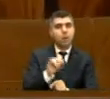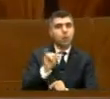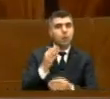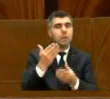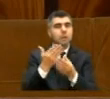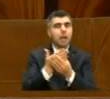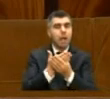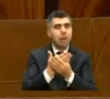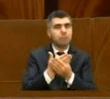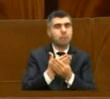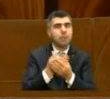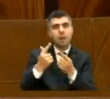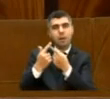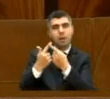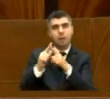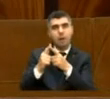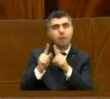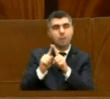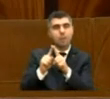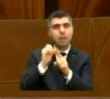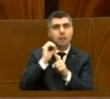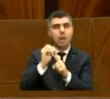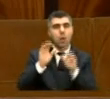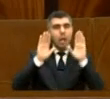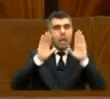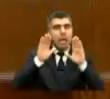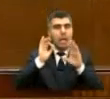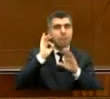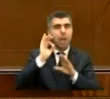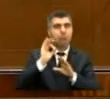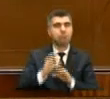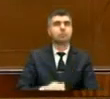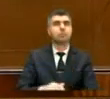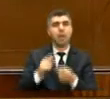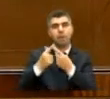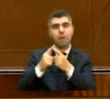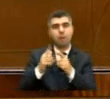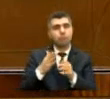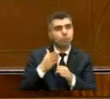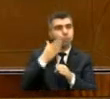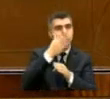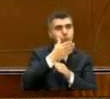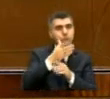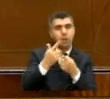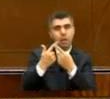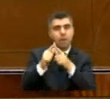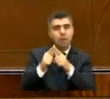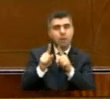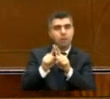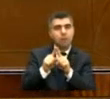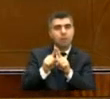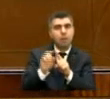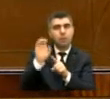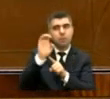تراجع عن بعض مكتسبات المرشدين الدينيين بما فيها المشاركة في البعثات الدينية التقطيرية